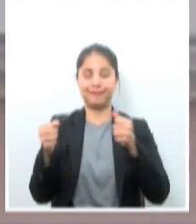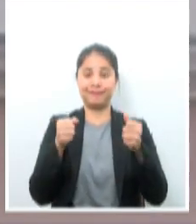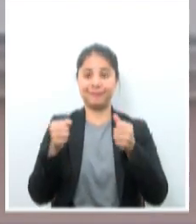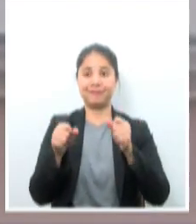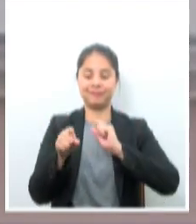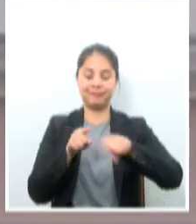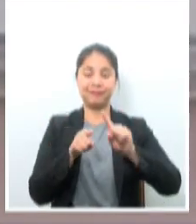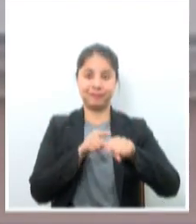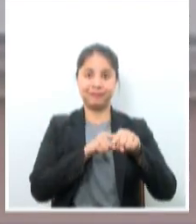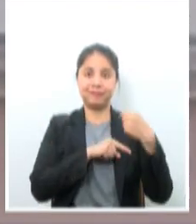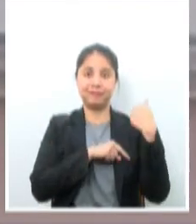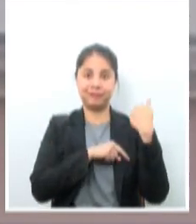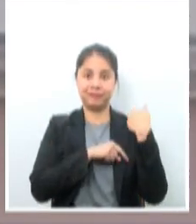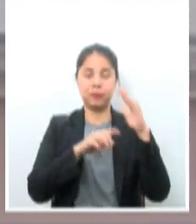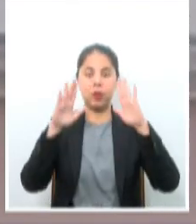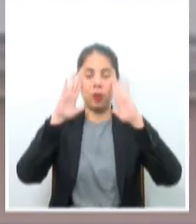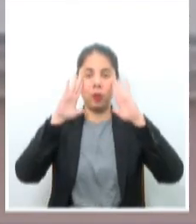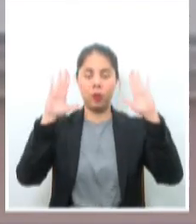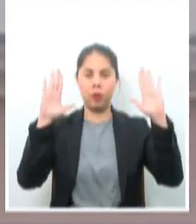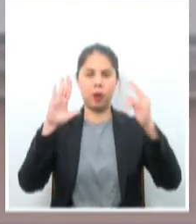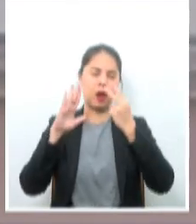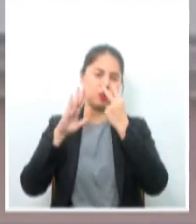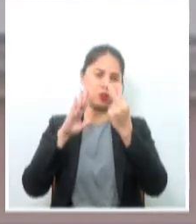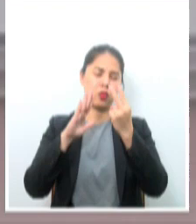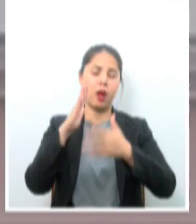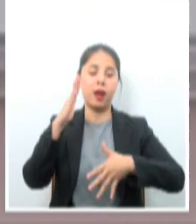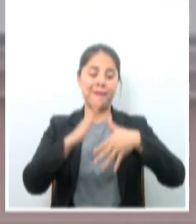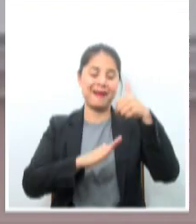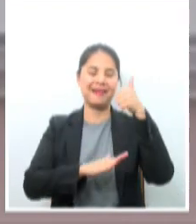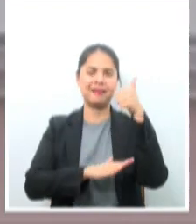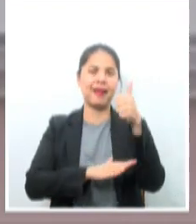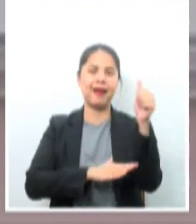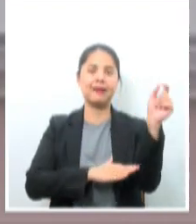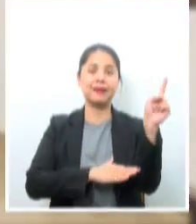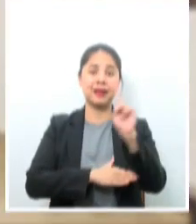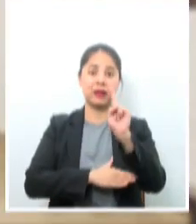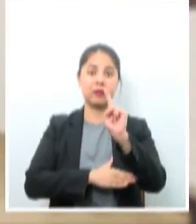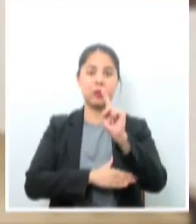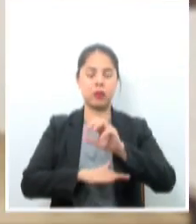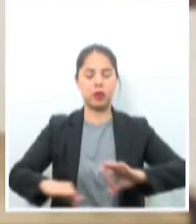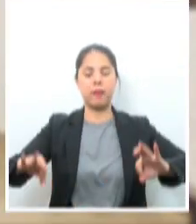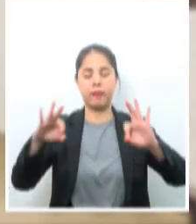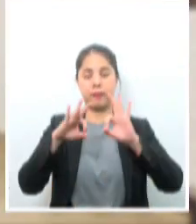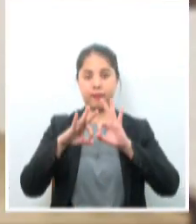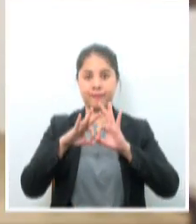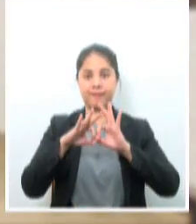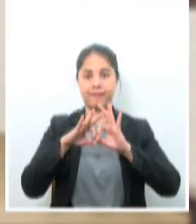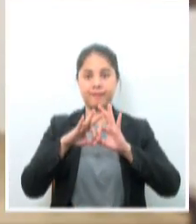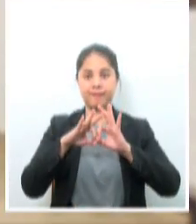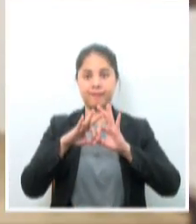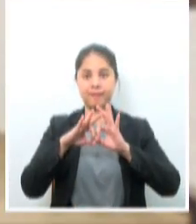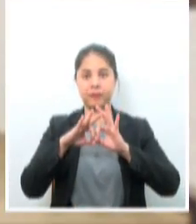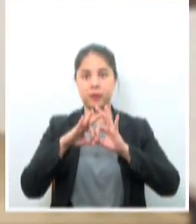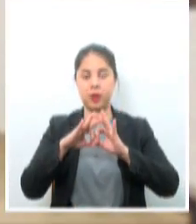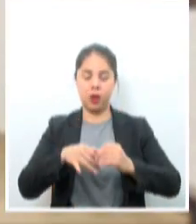สิ่งที่คิดว่าทำให้ประสบผลสำเร็จนะครับสิ่งแรกเลยผมว่าเป็นสิ่งที่จำเป็นที่สุดเลยนะครับก็คือการมี